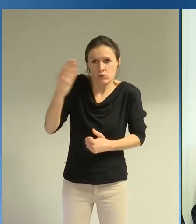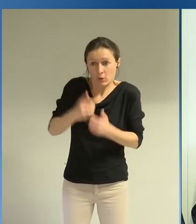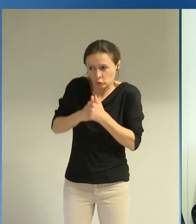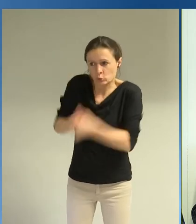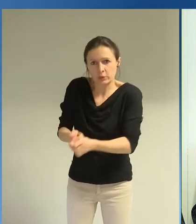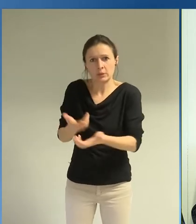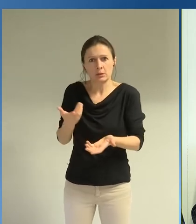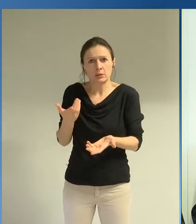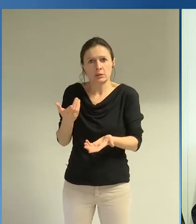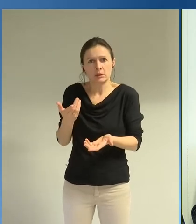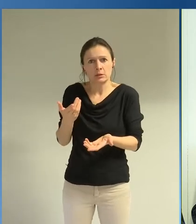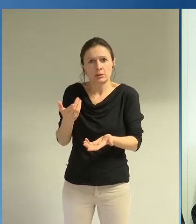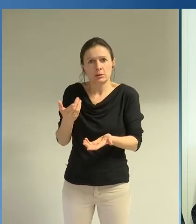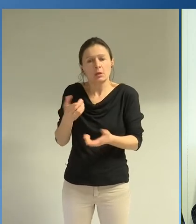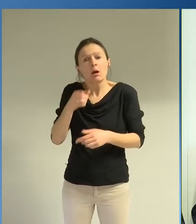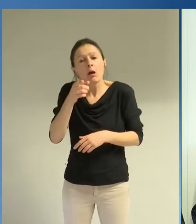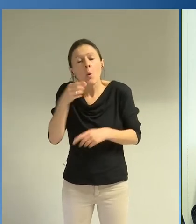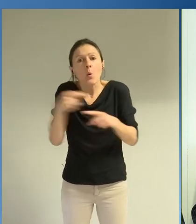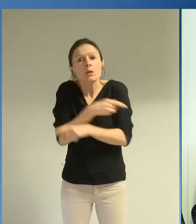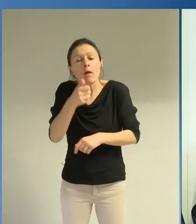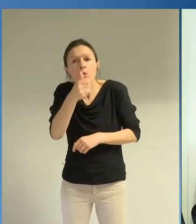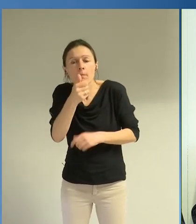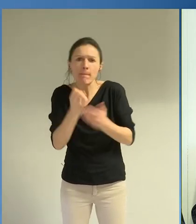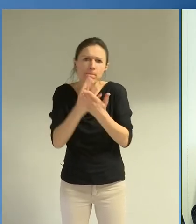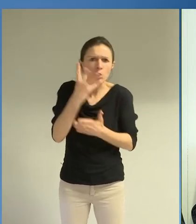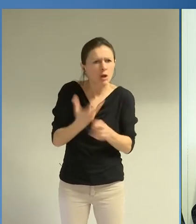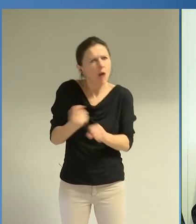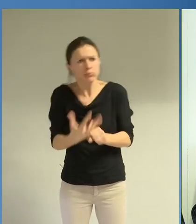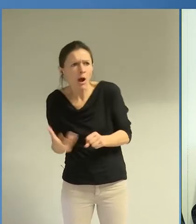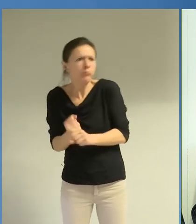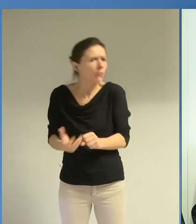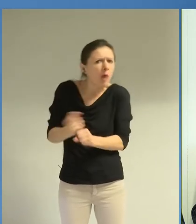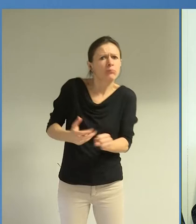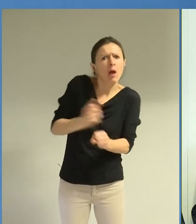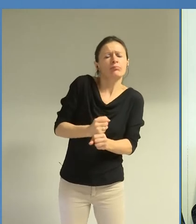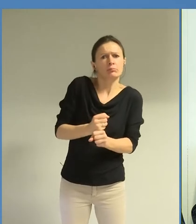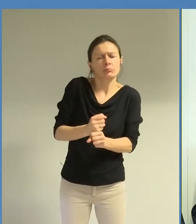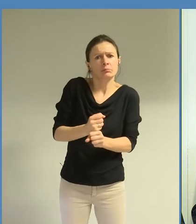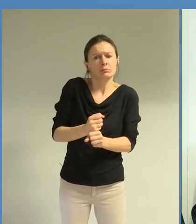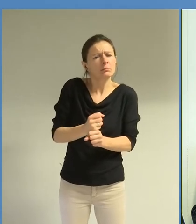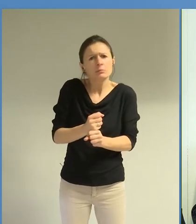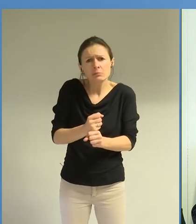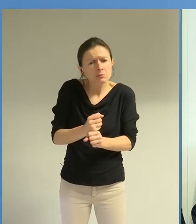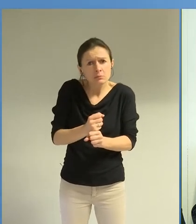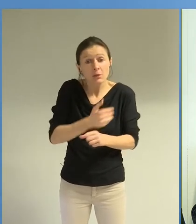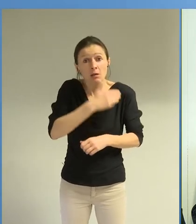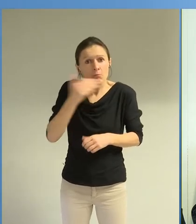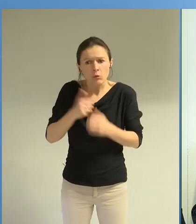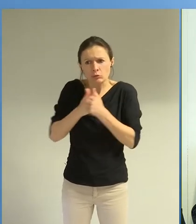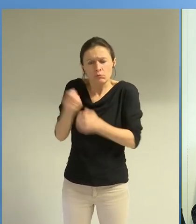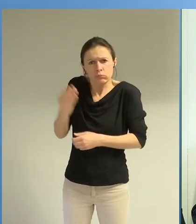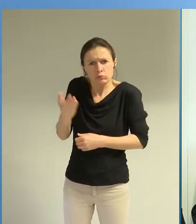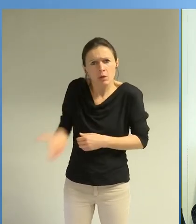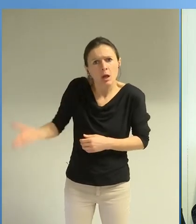impulser des projets et en prenant enfin des mesures concrètes pour restaurer l'attractivité et la vitalité de notre